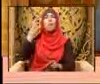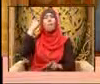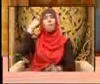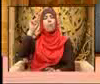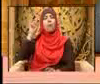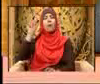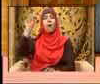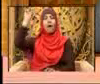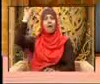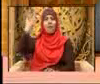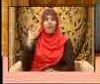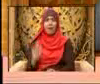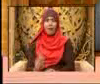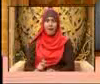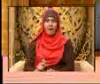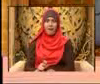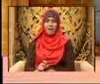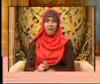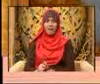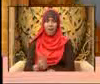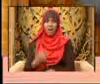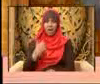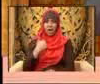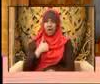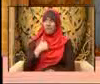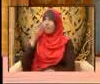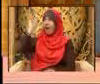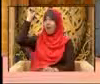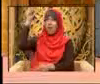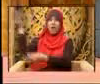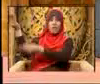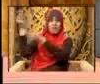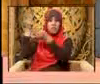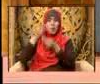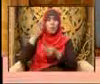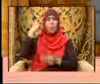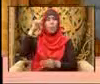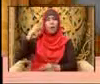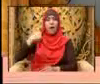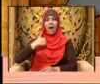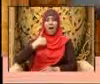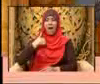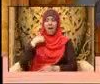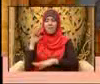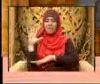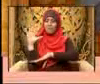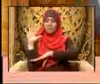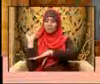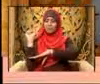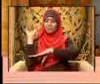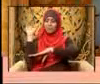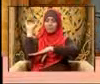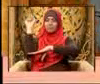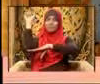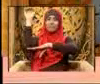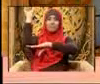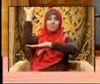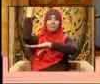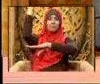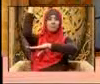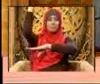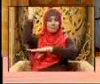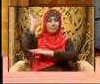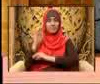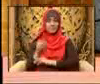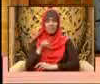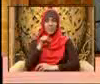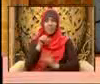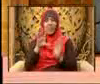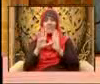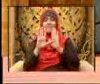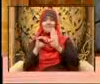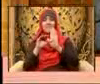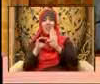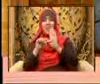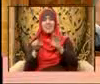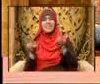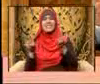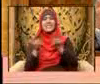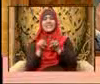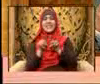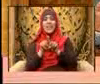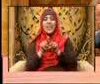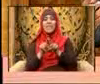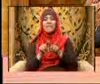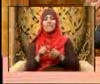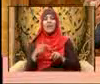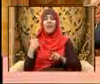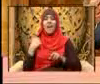أنعم الله بها على هذا الإنسان كي يعرج بروحه، كي يسمو بنفسه. هذه الصلاة التي نعتبرها محرابا